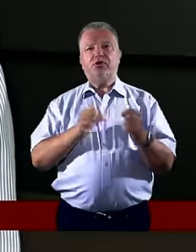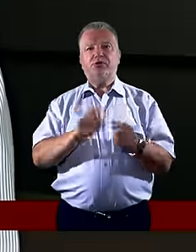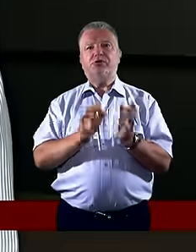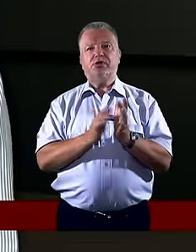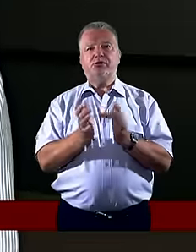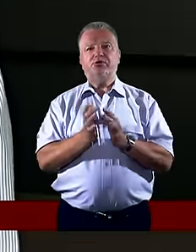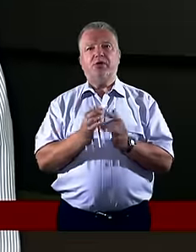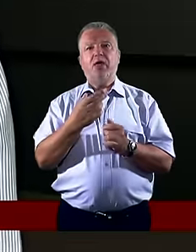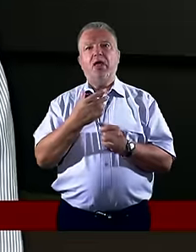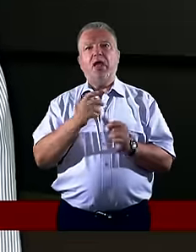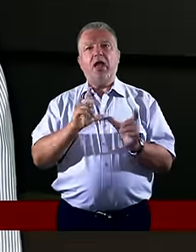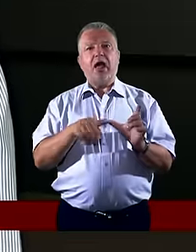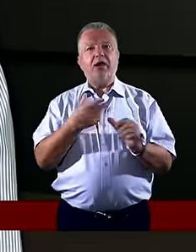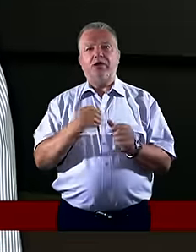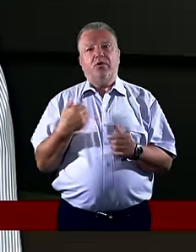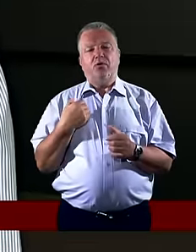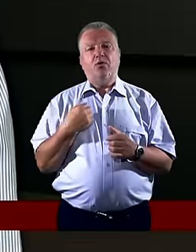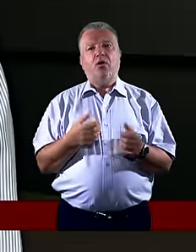Jezusem, ale nie było mu łatwo.